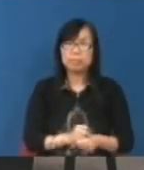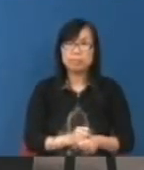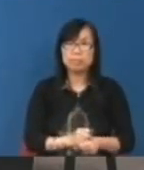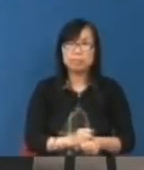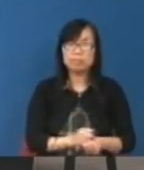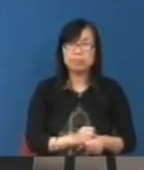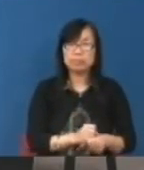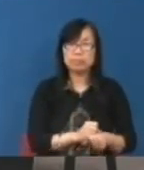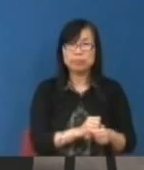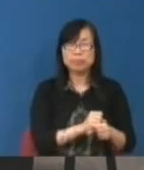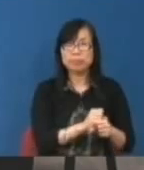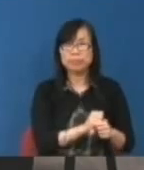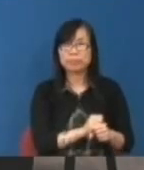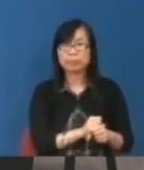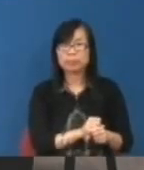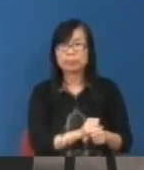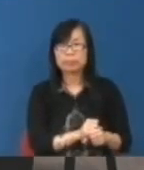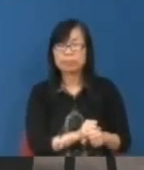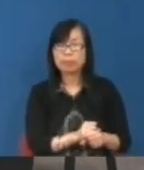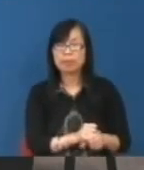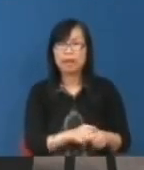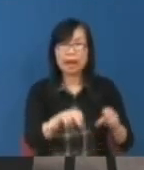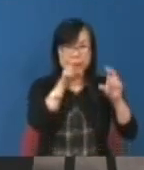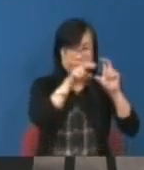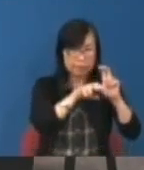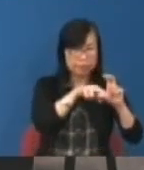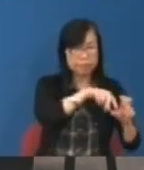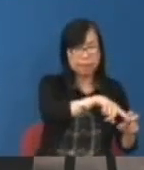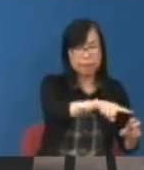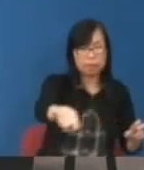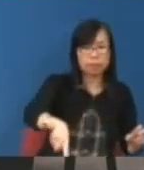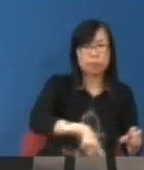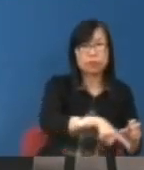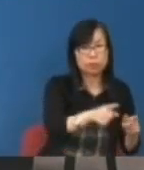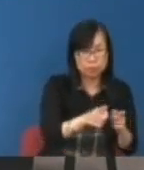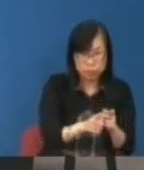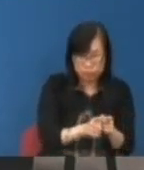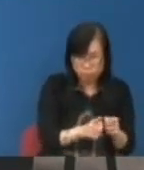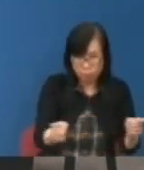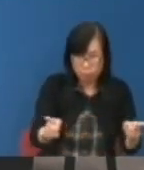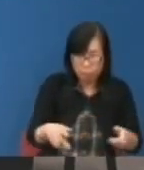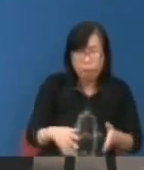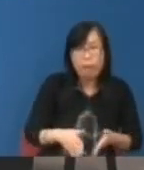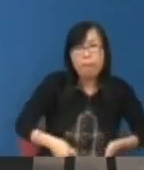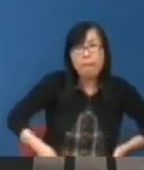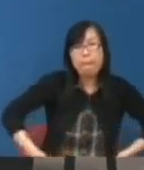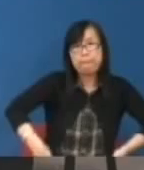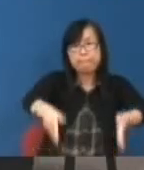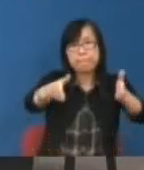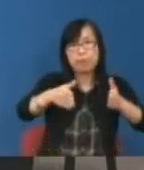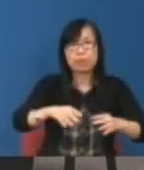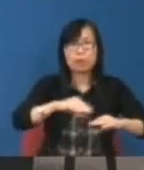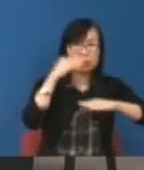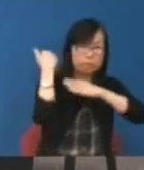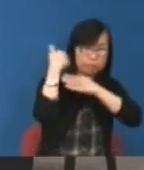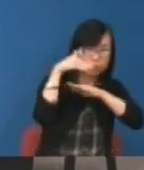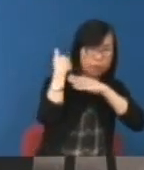喺呢一個西區海灣長廊嗰度一啲倉庫啊，一